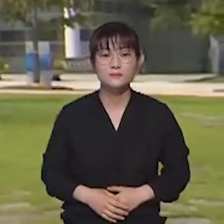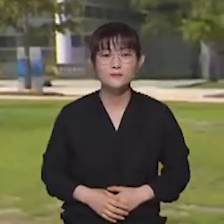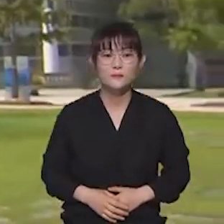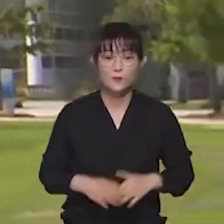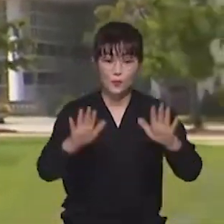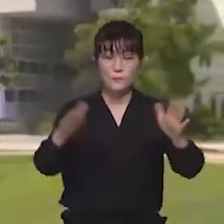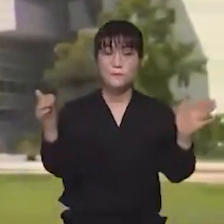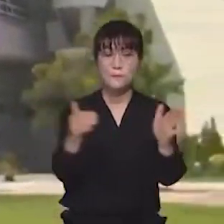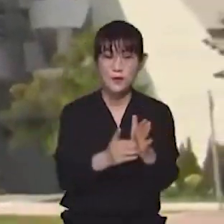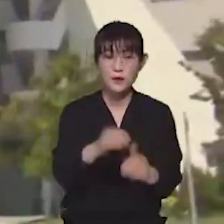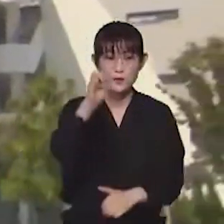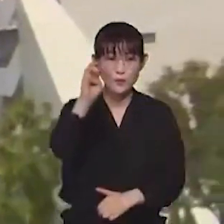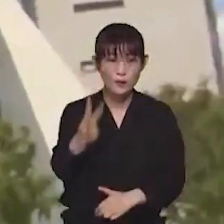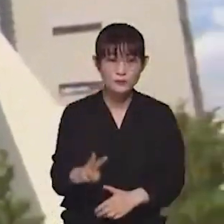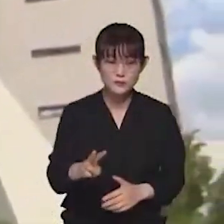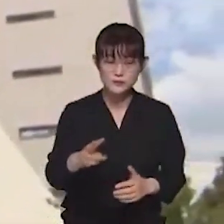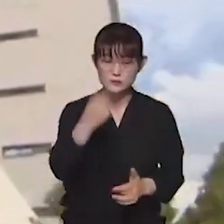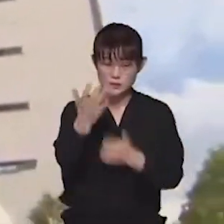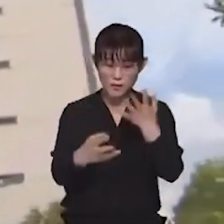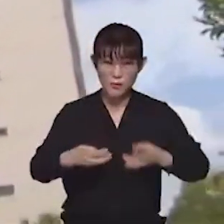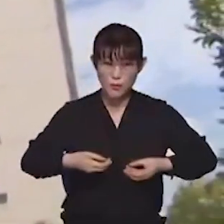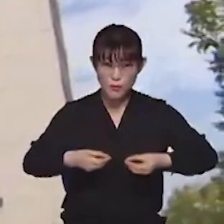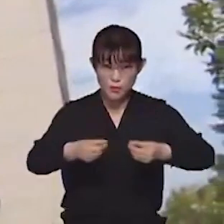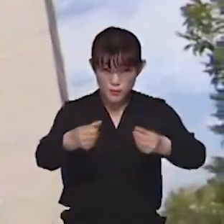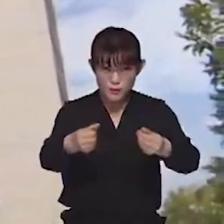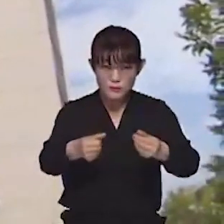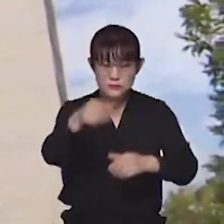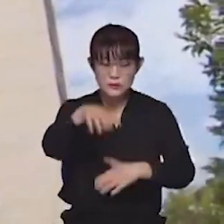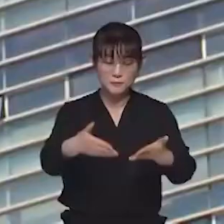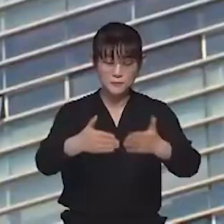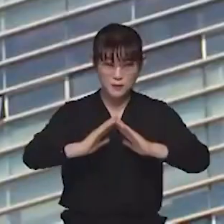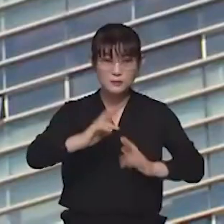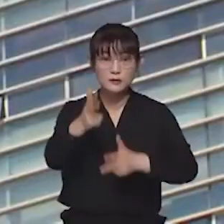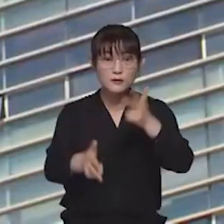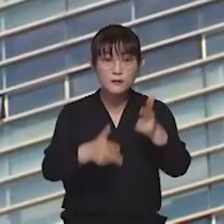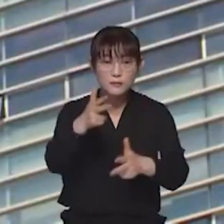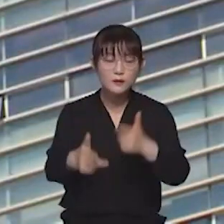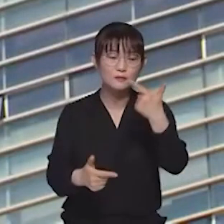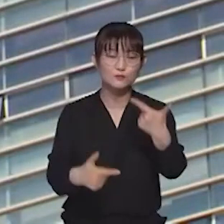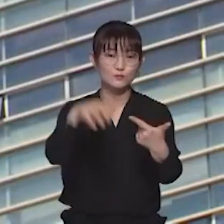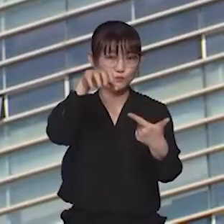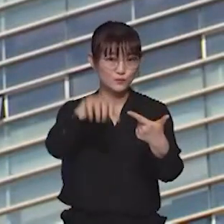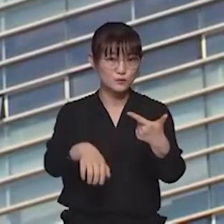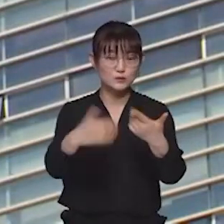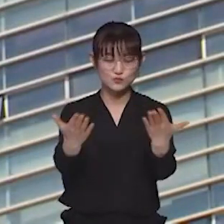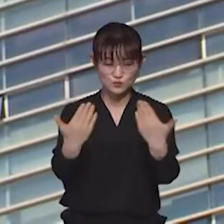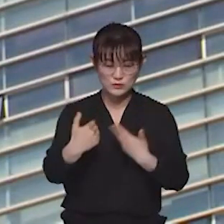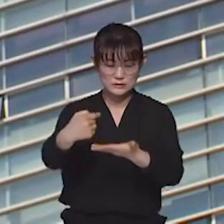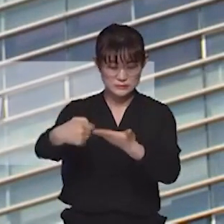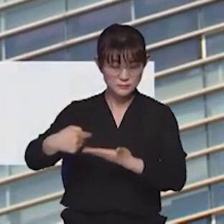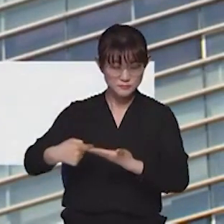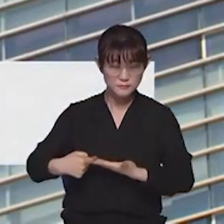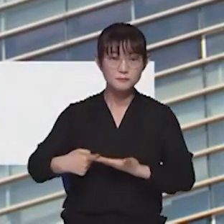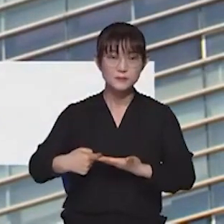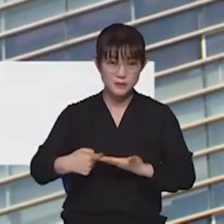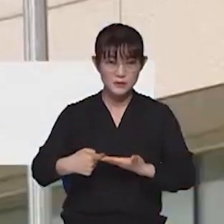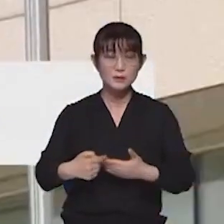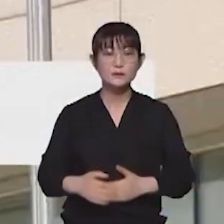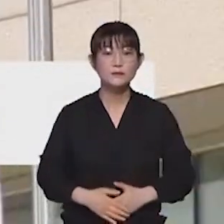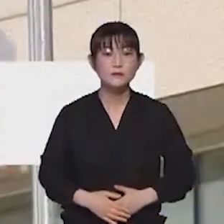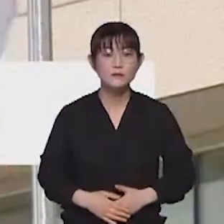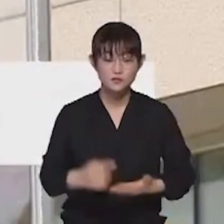오늘 마감된 광주 신규 자원외수시설 설치 사업에 모두 6곳이 유치신청서를 제출했습니다